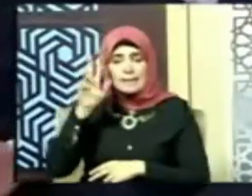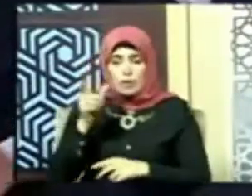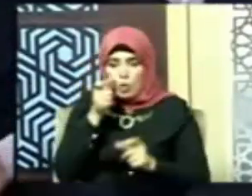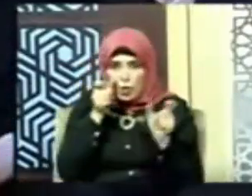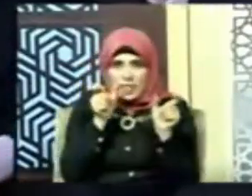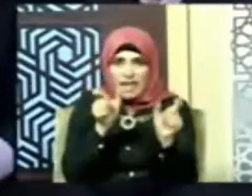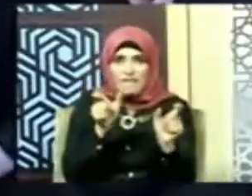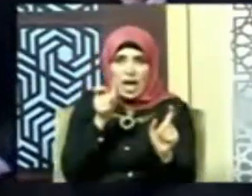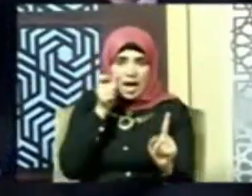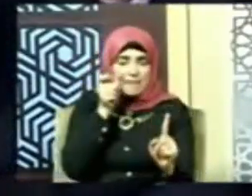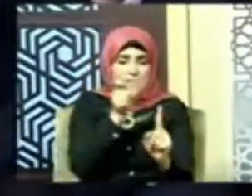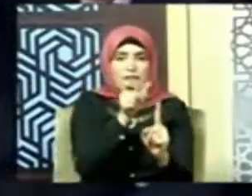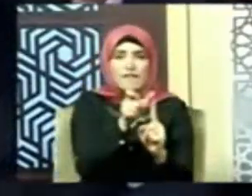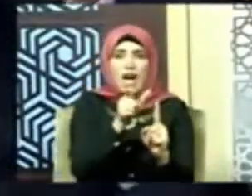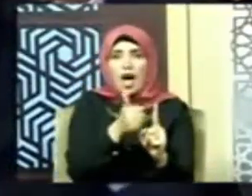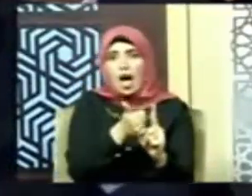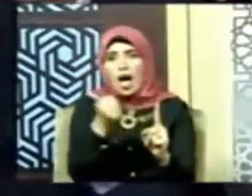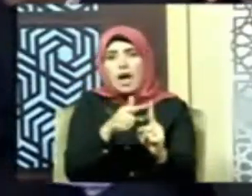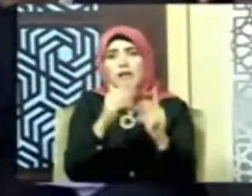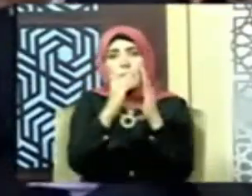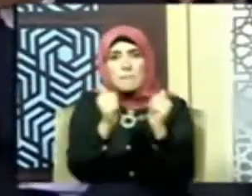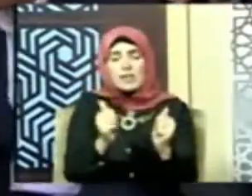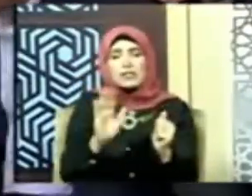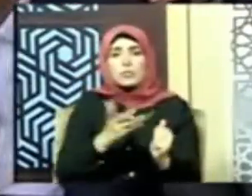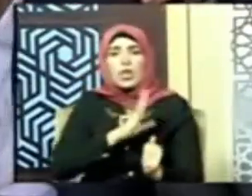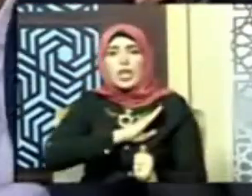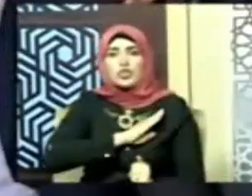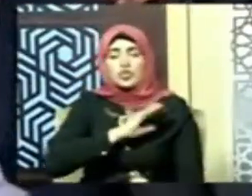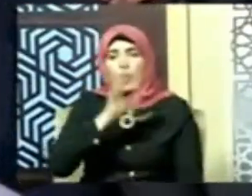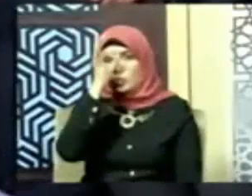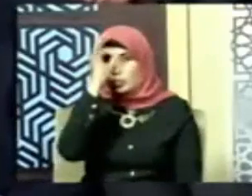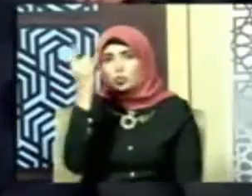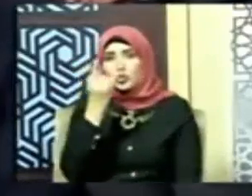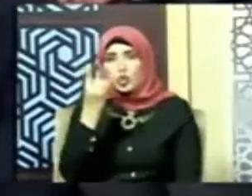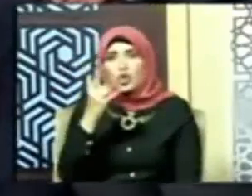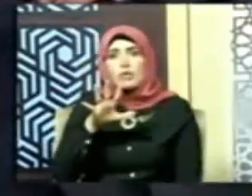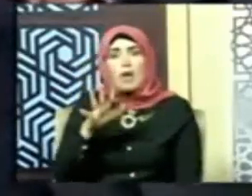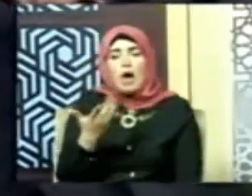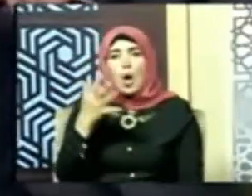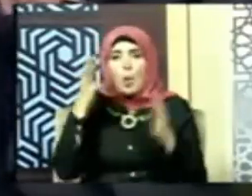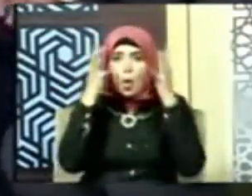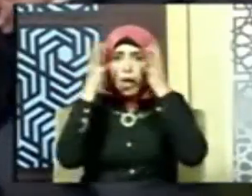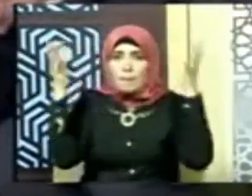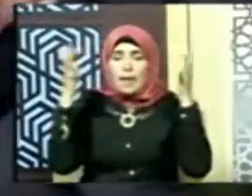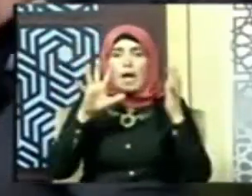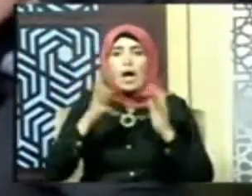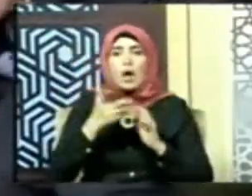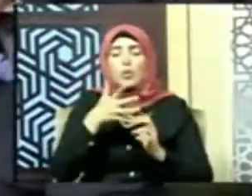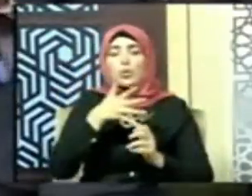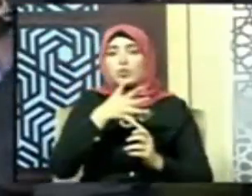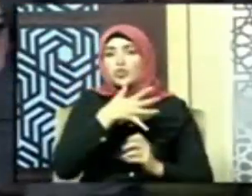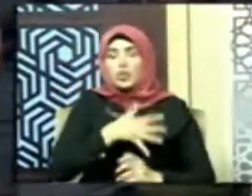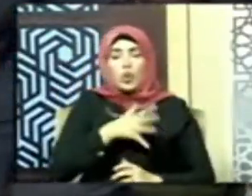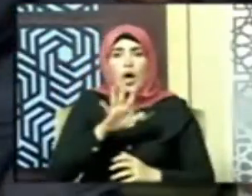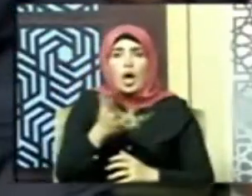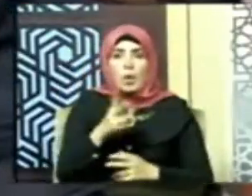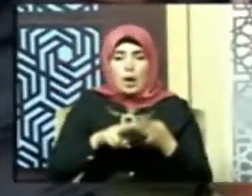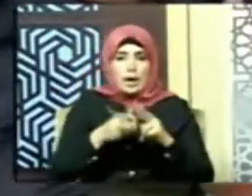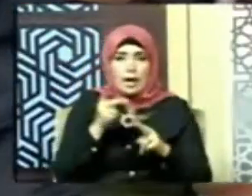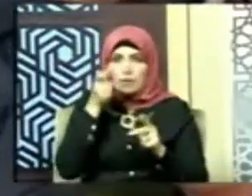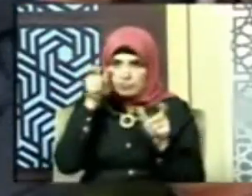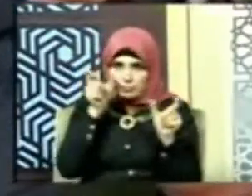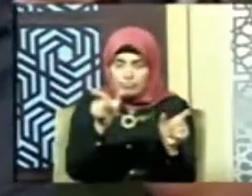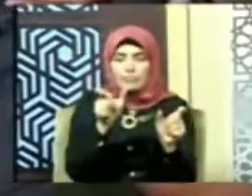البلد من جيشه وشرطته وقضائه وعلمائه وأبنائه. اللهم من كان